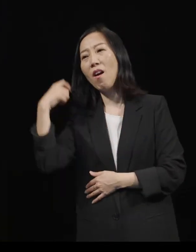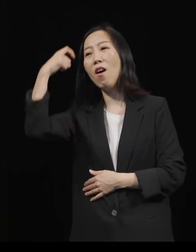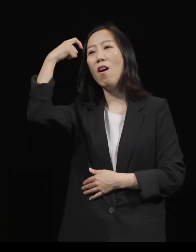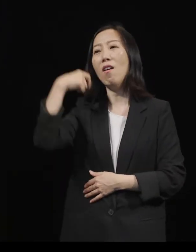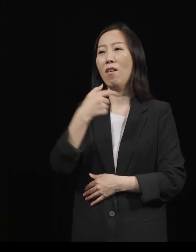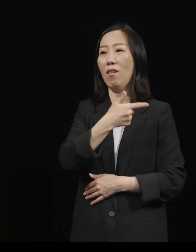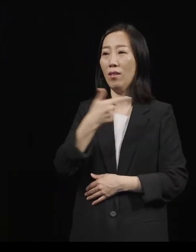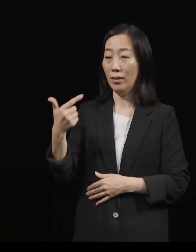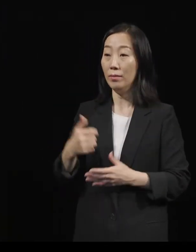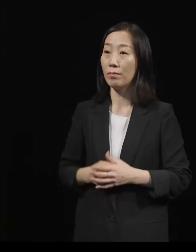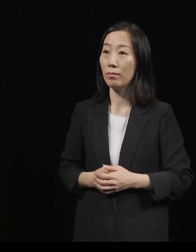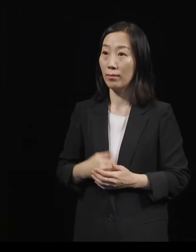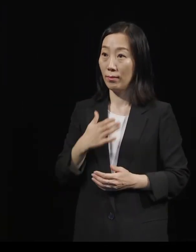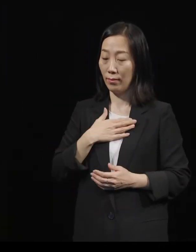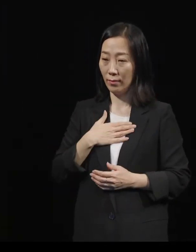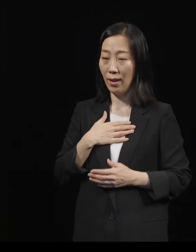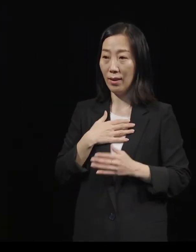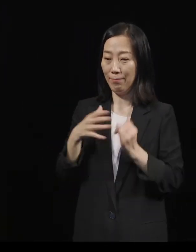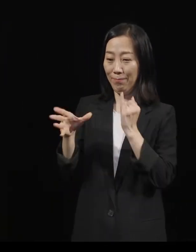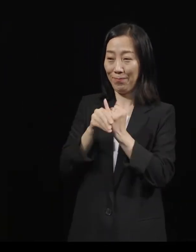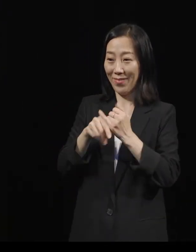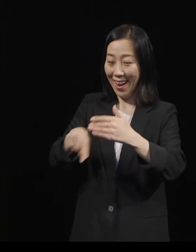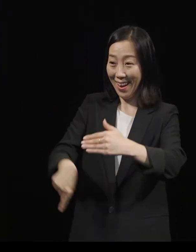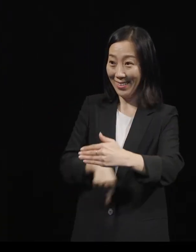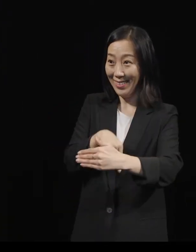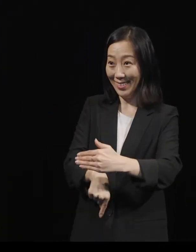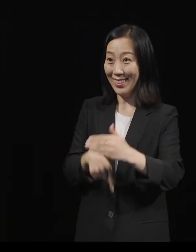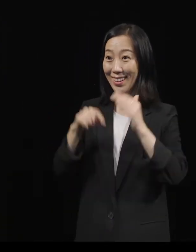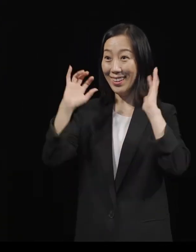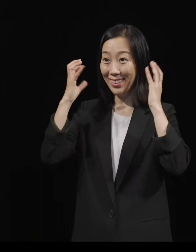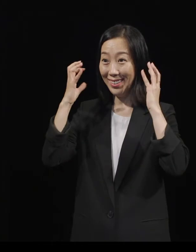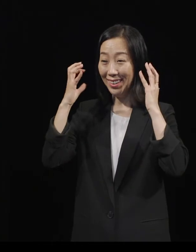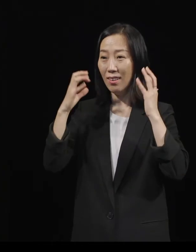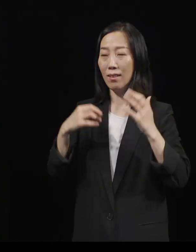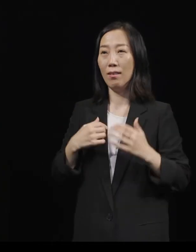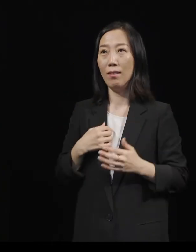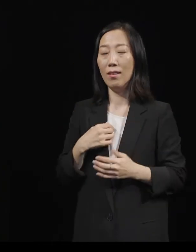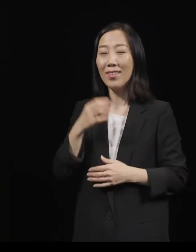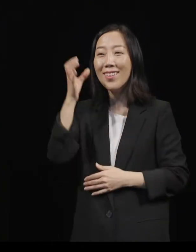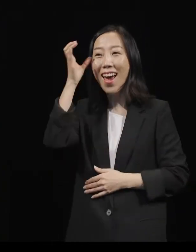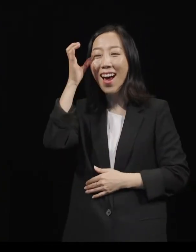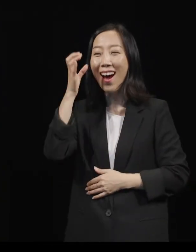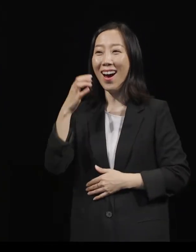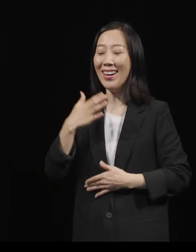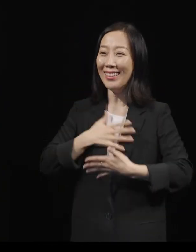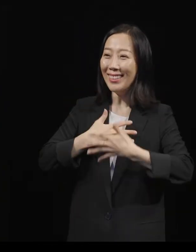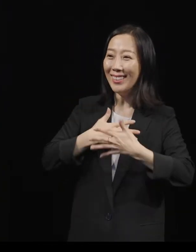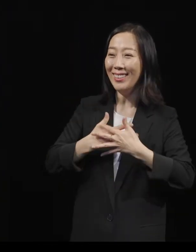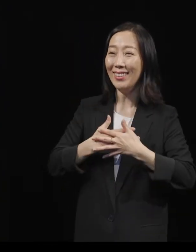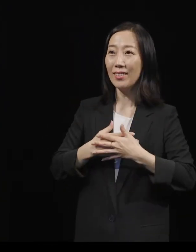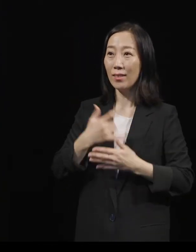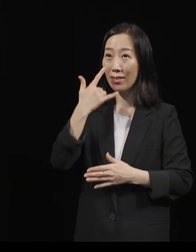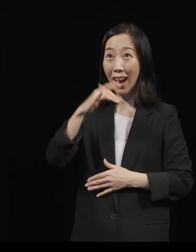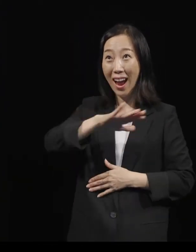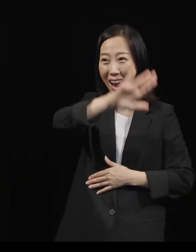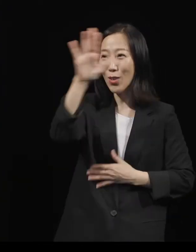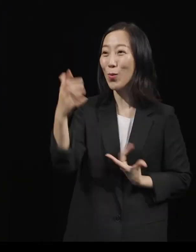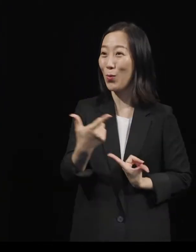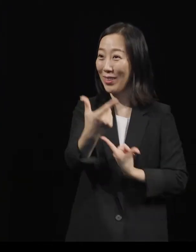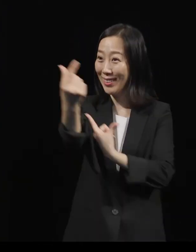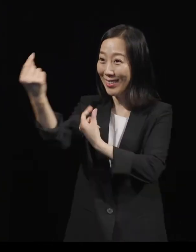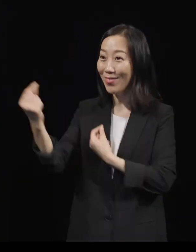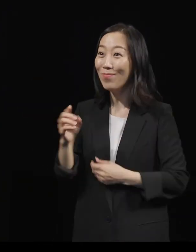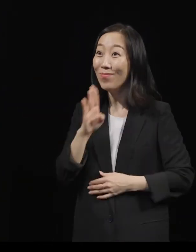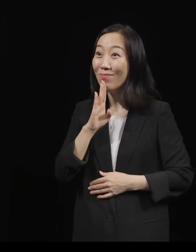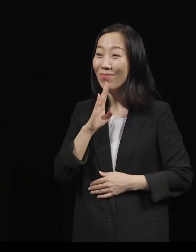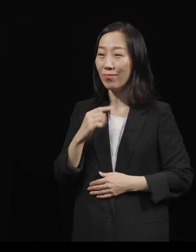이런 저도 저희 아이를 뱃속에 품었을 때는 그 설렜던 마음은 다른 부모와 다르지 않았습니다.